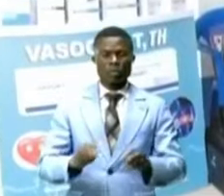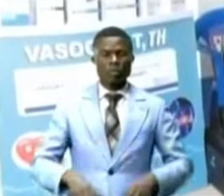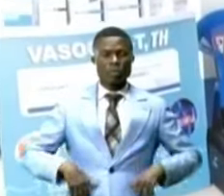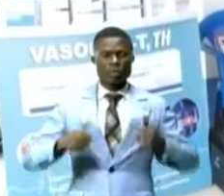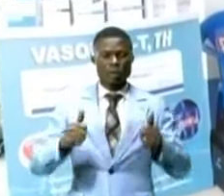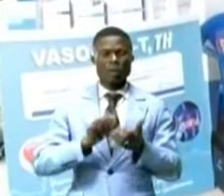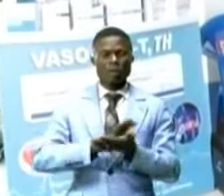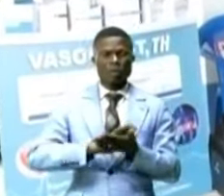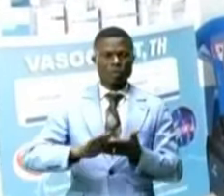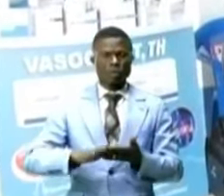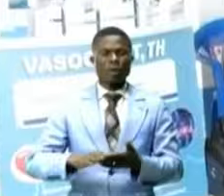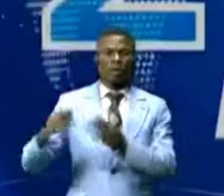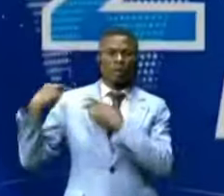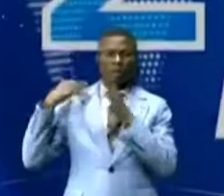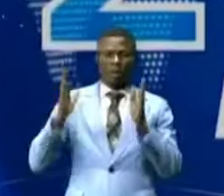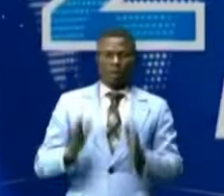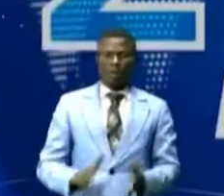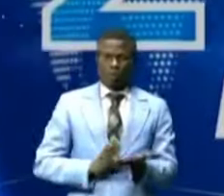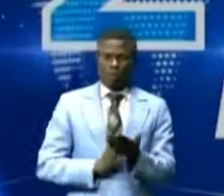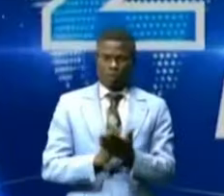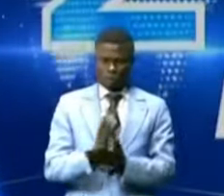et responsable.